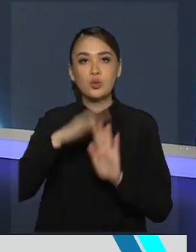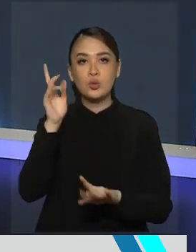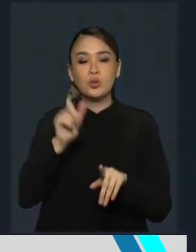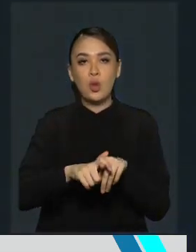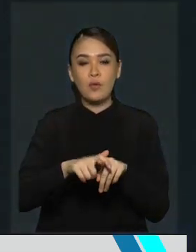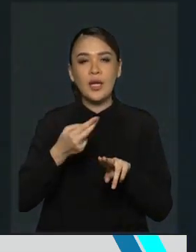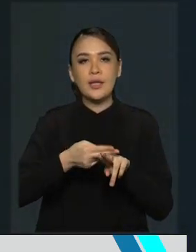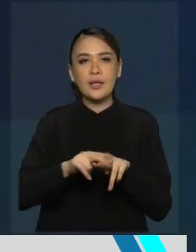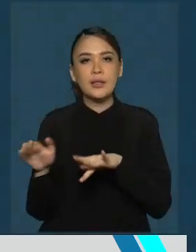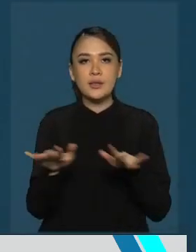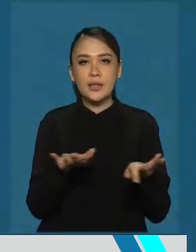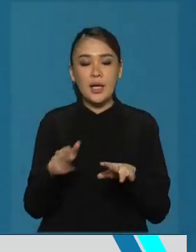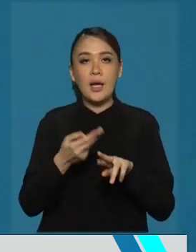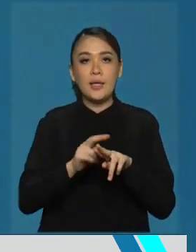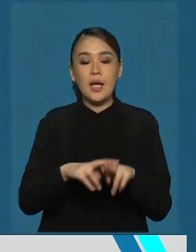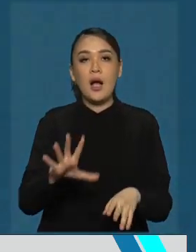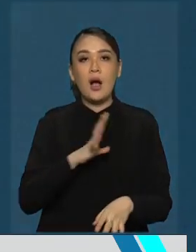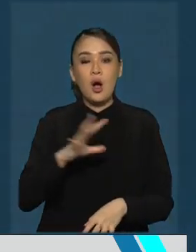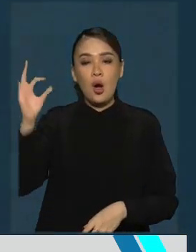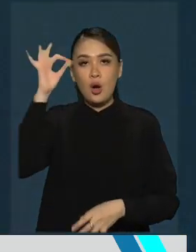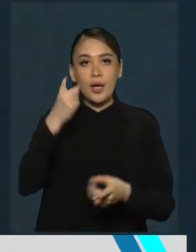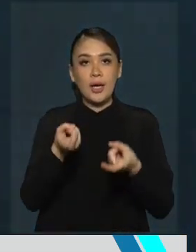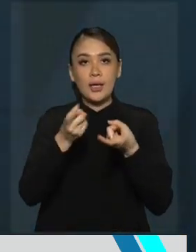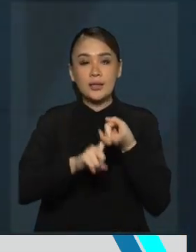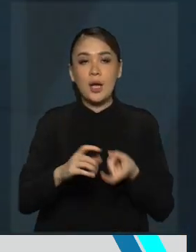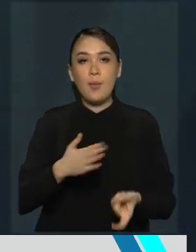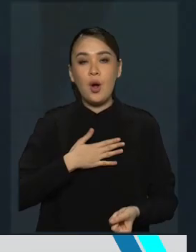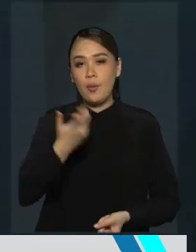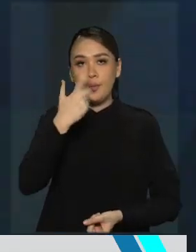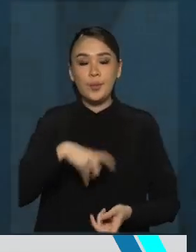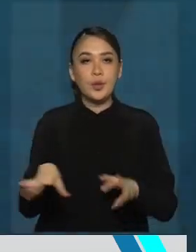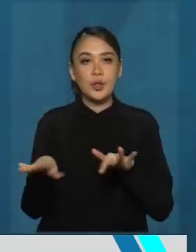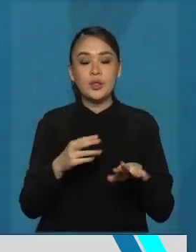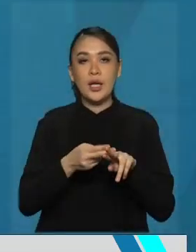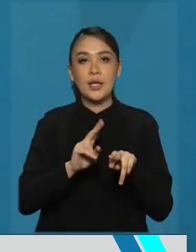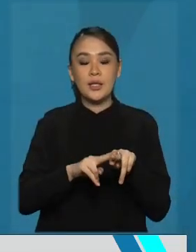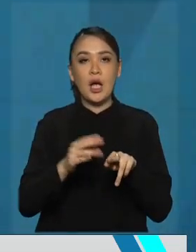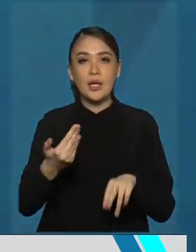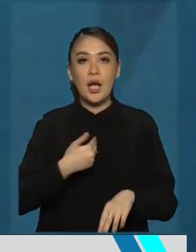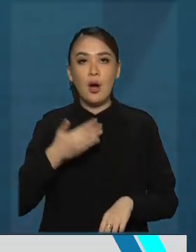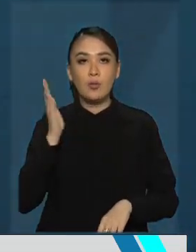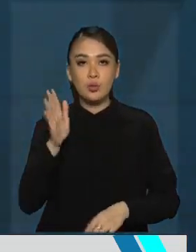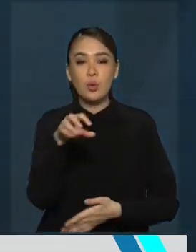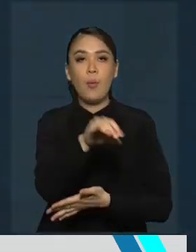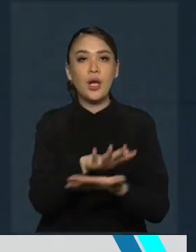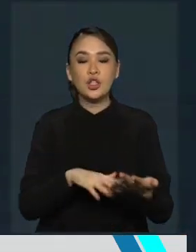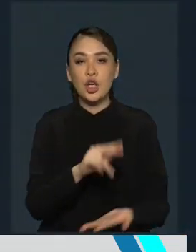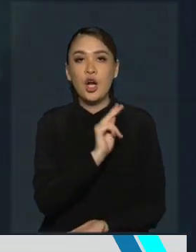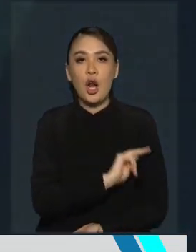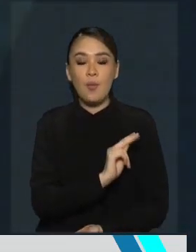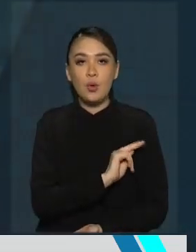дело». Что касается моей профильной деятельности, я буду продолжать работу